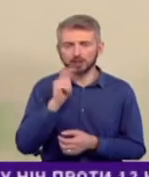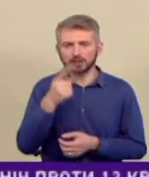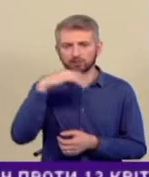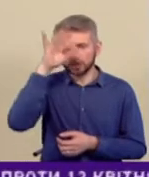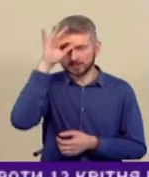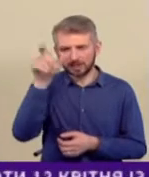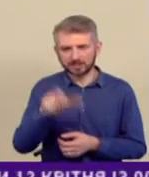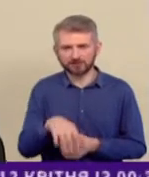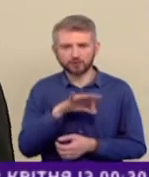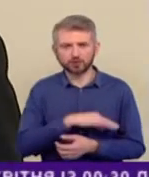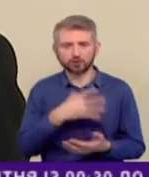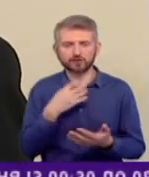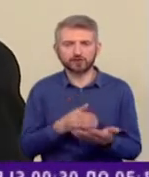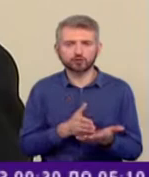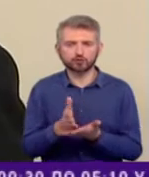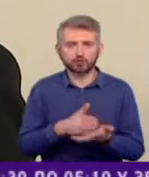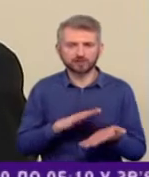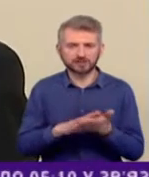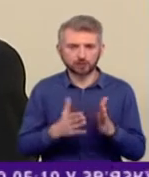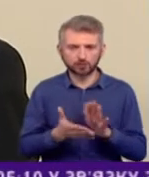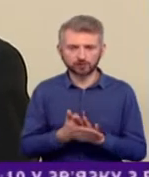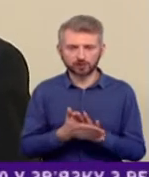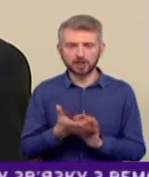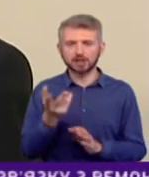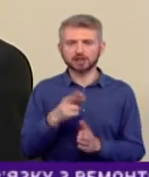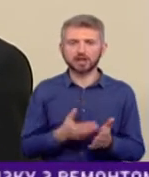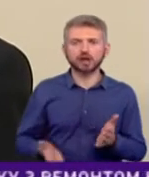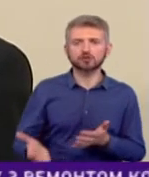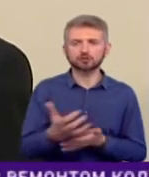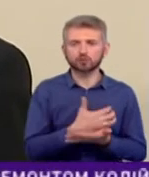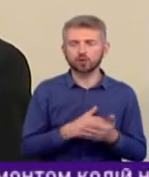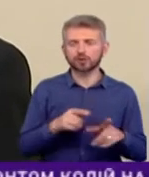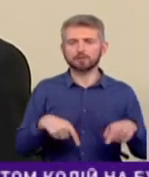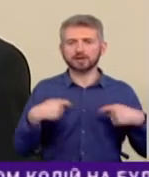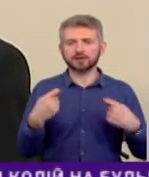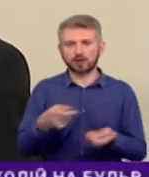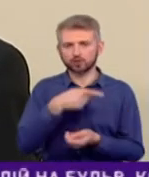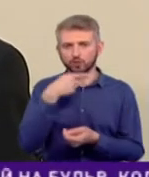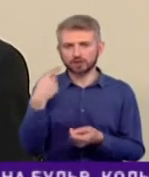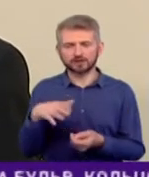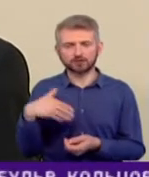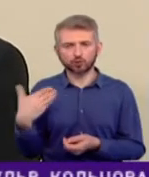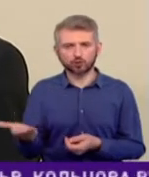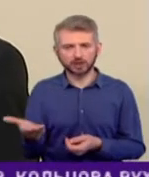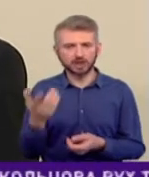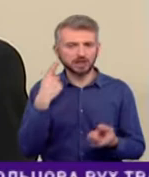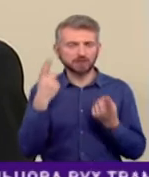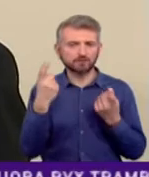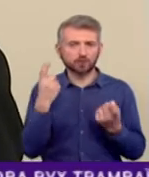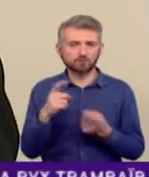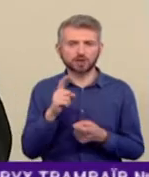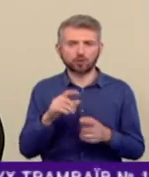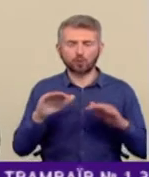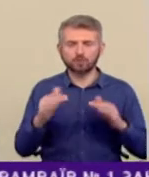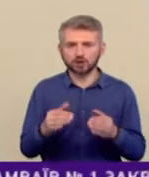поліцейський використовував своє службове становище для збору і передачі російській стороні інформації з